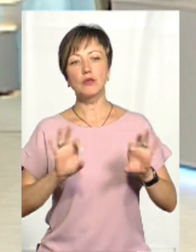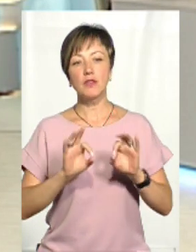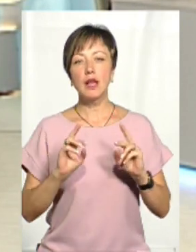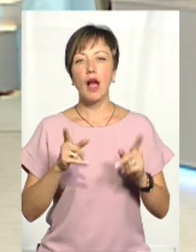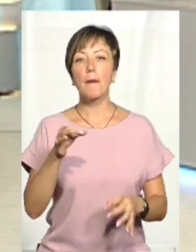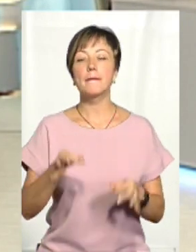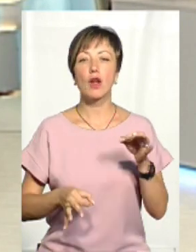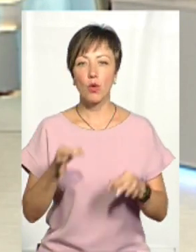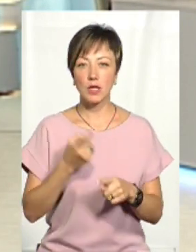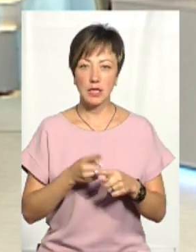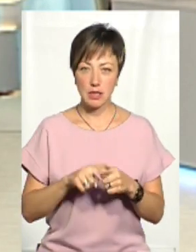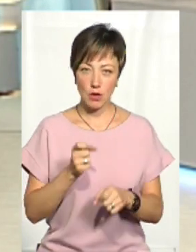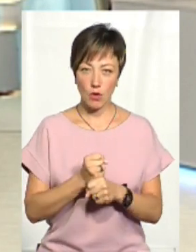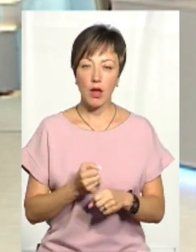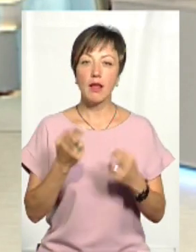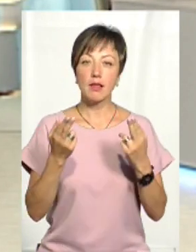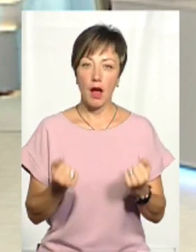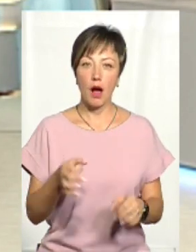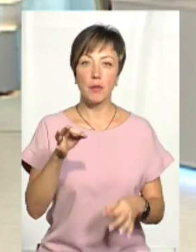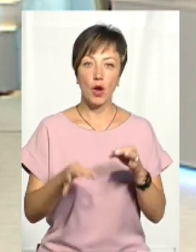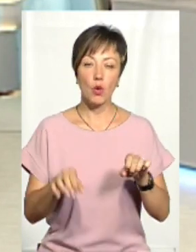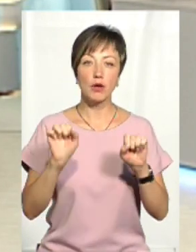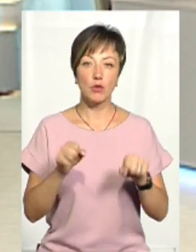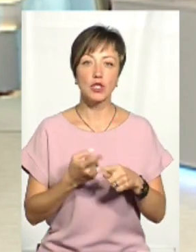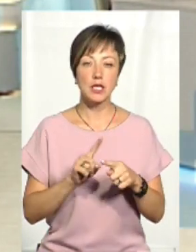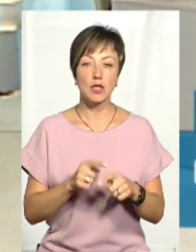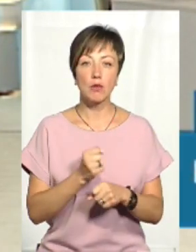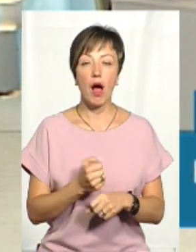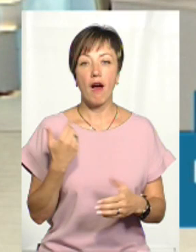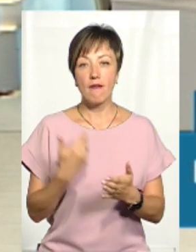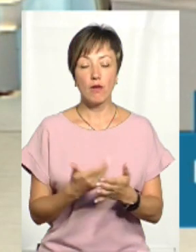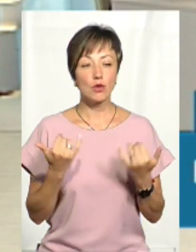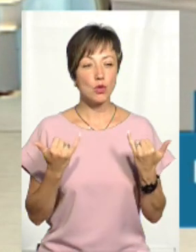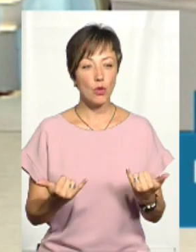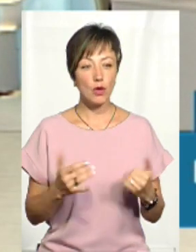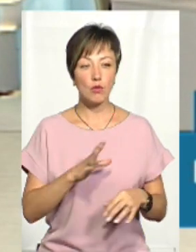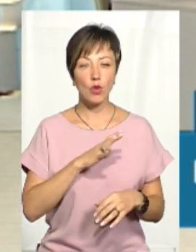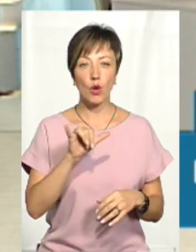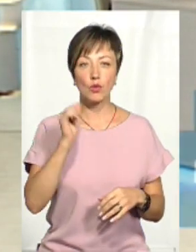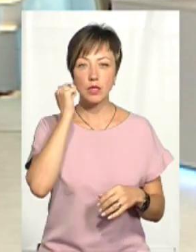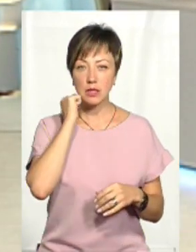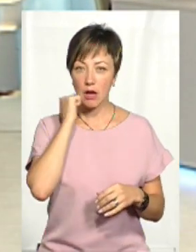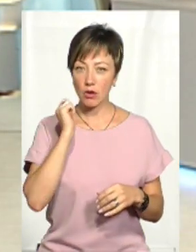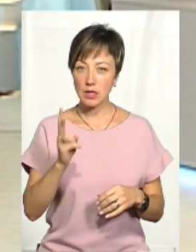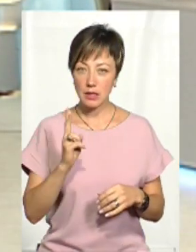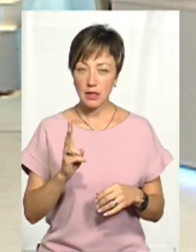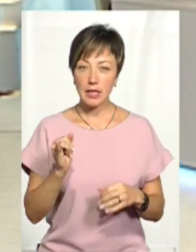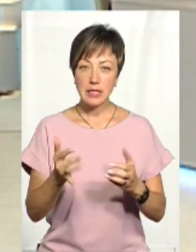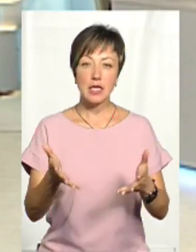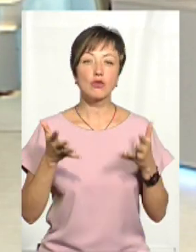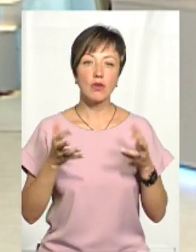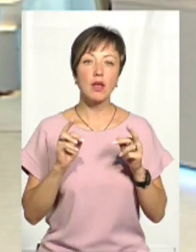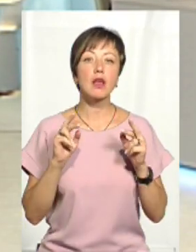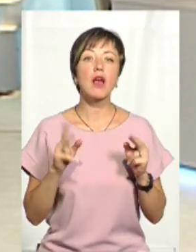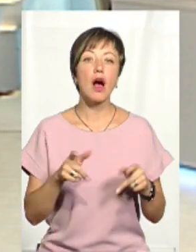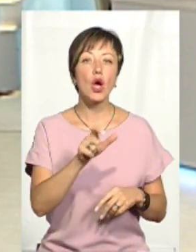природа може це регулювати. Так, природа теж може це зробити, не тільки людина. Сьогодні ми були у Староконстянтинові та